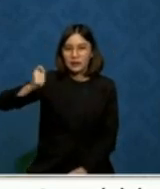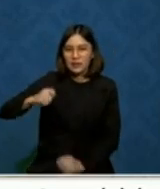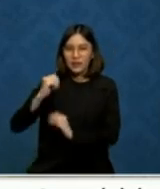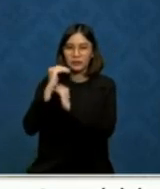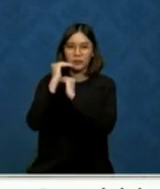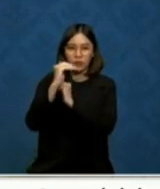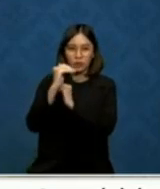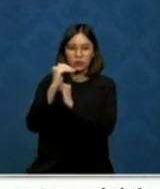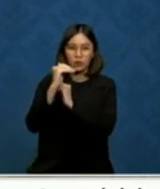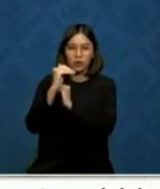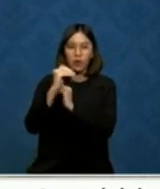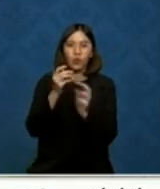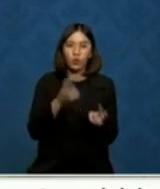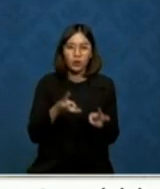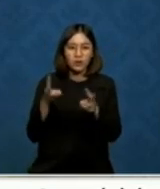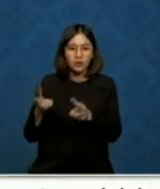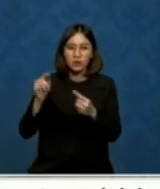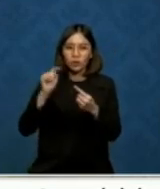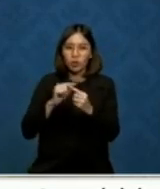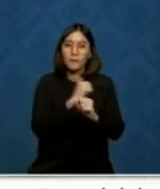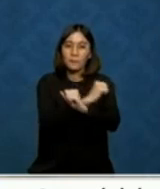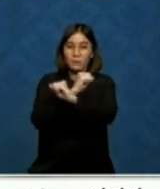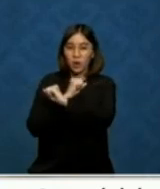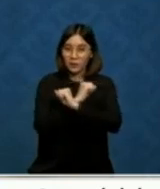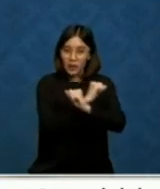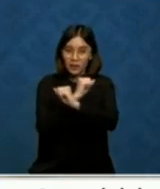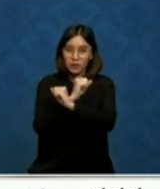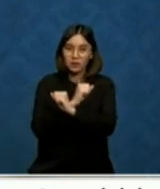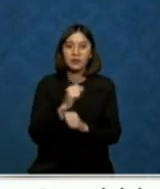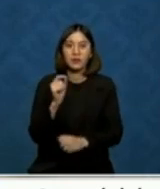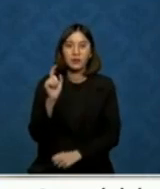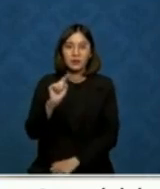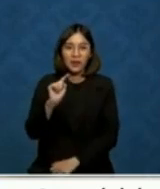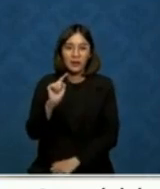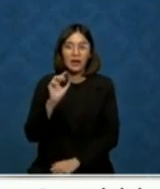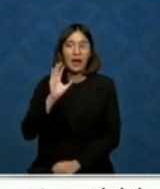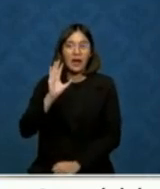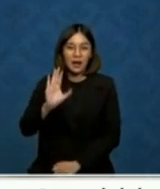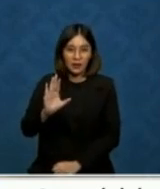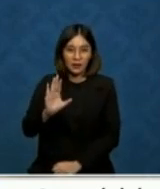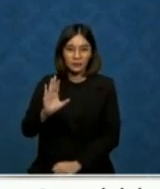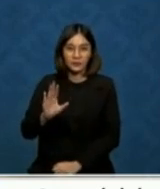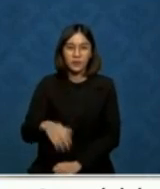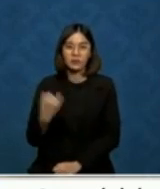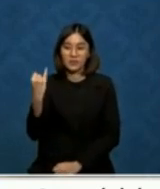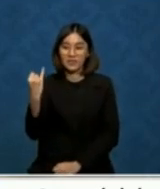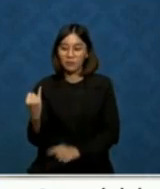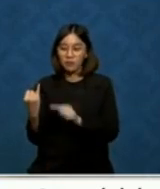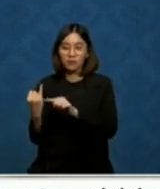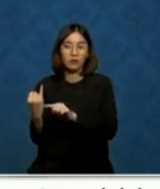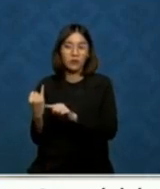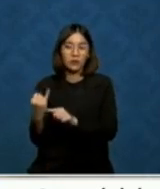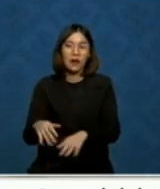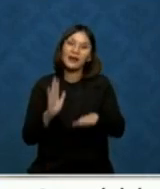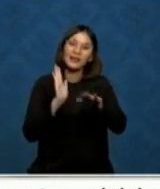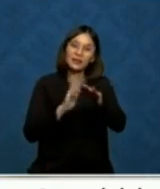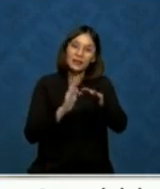หนดมาตรวิธีการเพื่อความปลอดภัยโดยห้ามไม่ให้จำเลยทัก